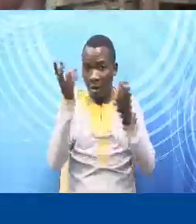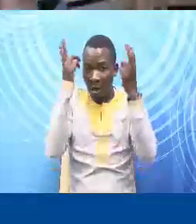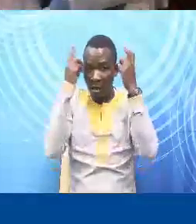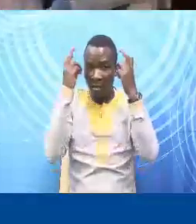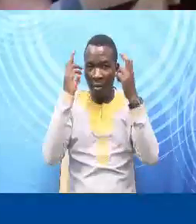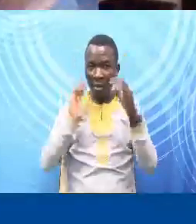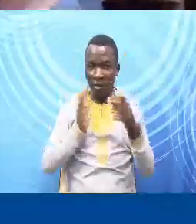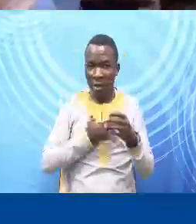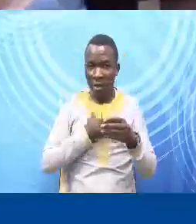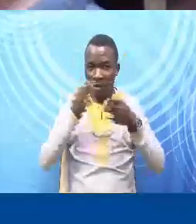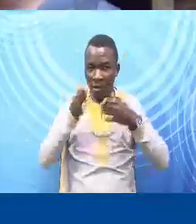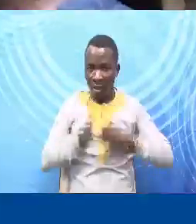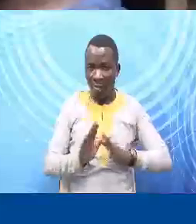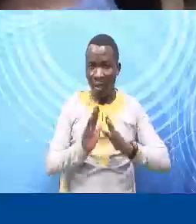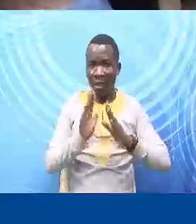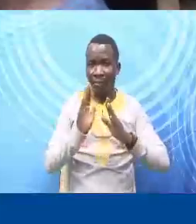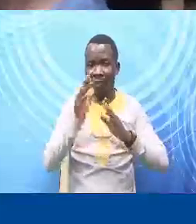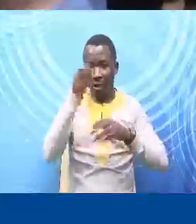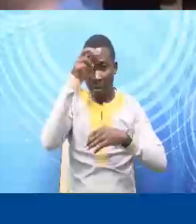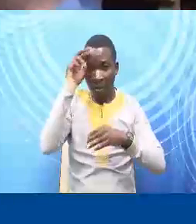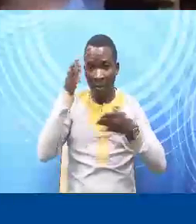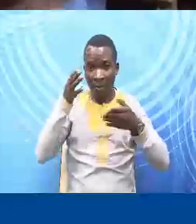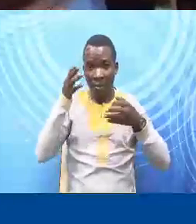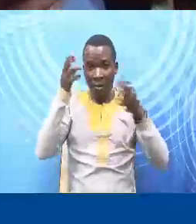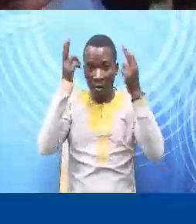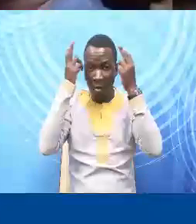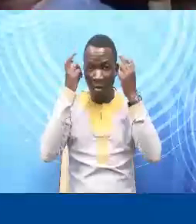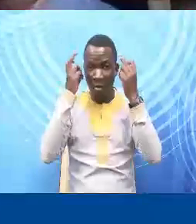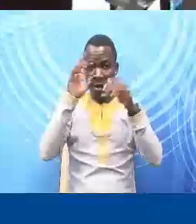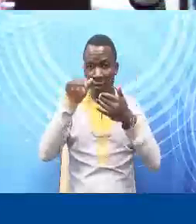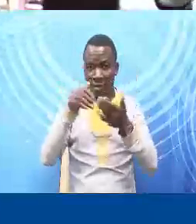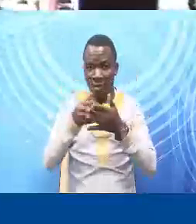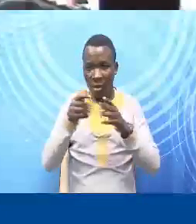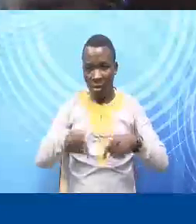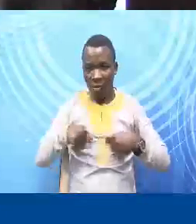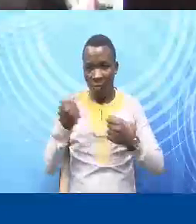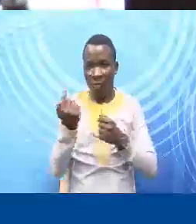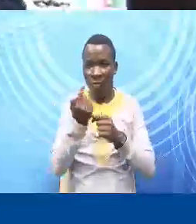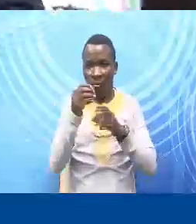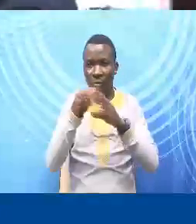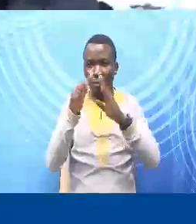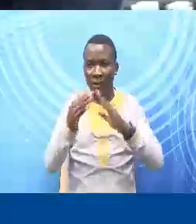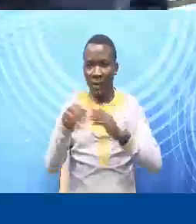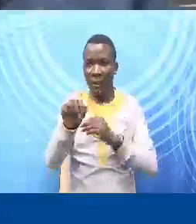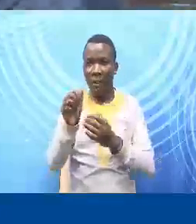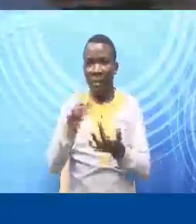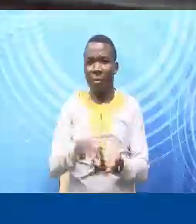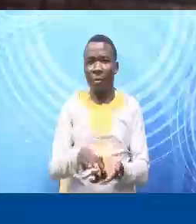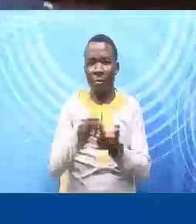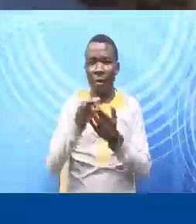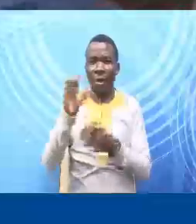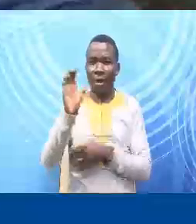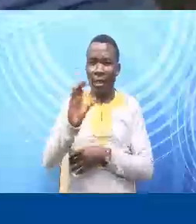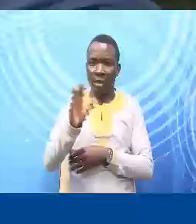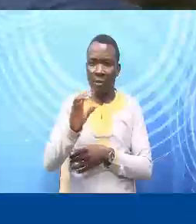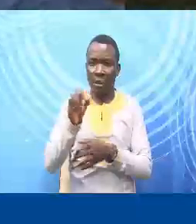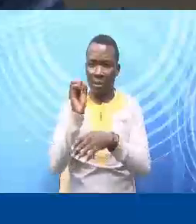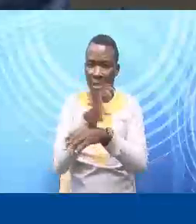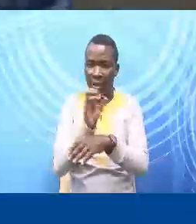inkwavu zibyara, niyo mpamvu urukwavu rwose rwibana mu kibuti cyarwo. By'umwihariko Penuel Forum bagira